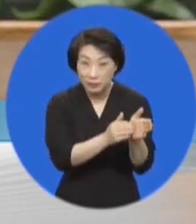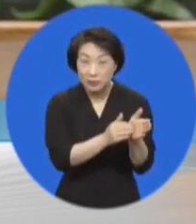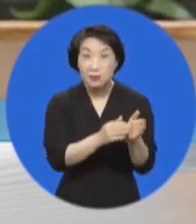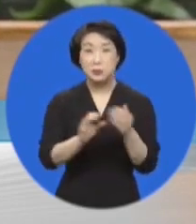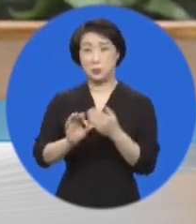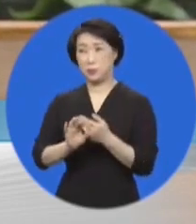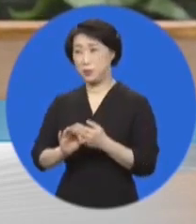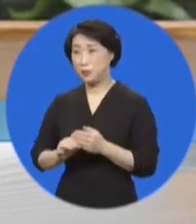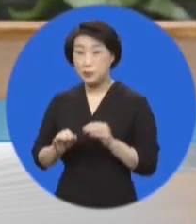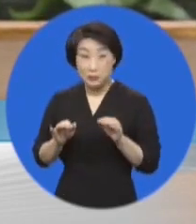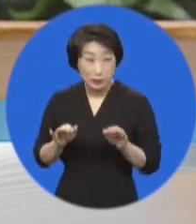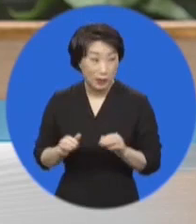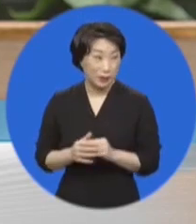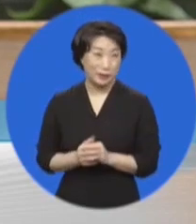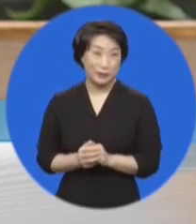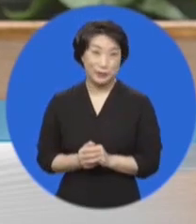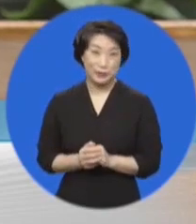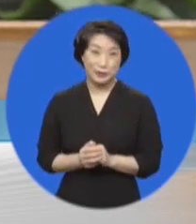했더라면